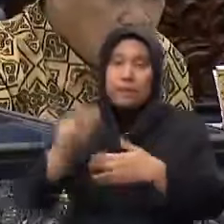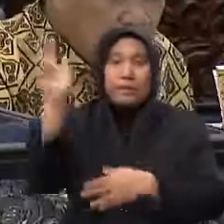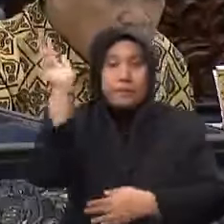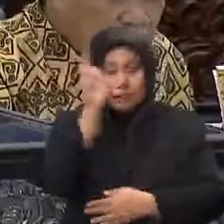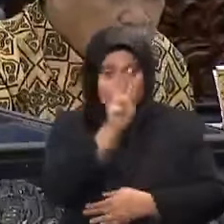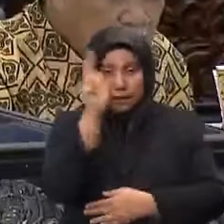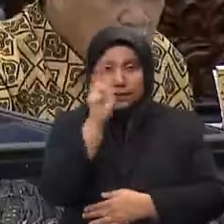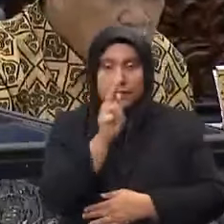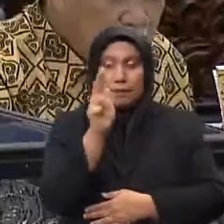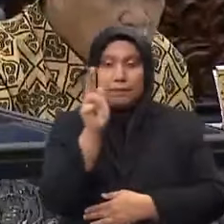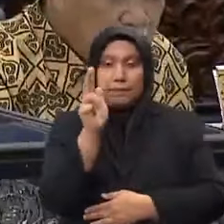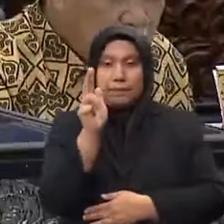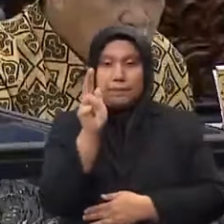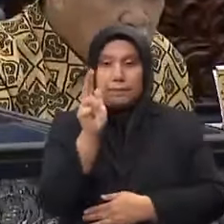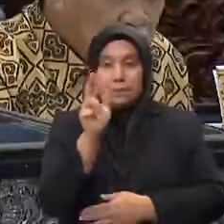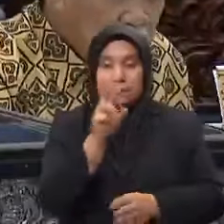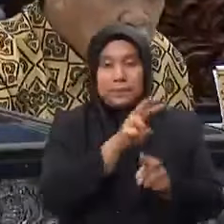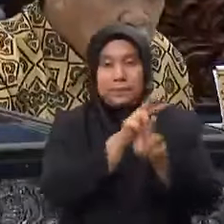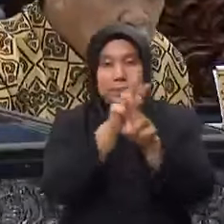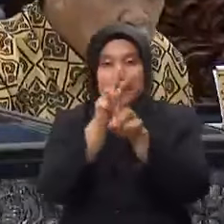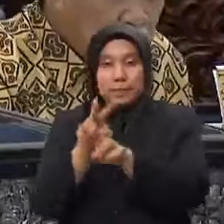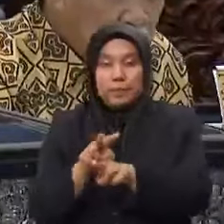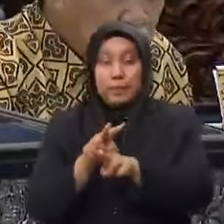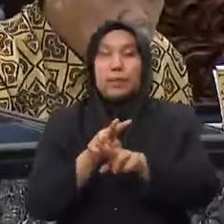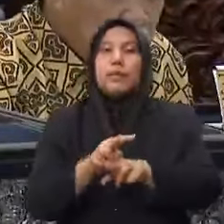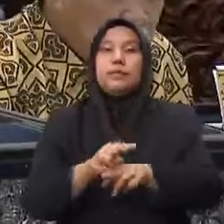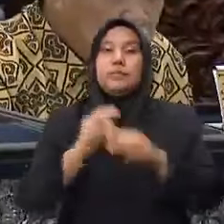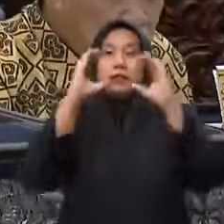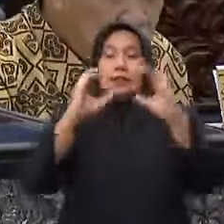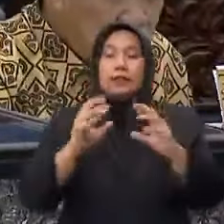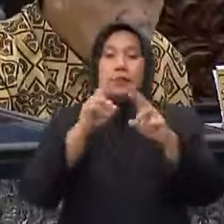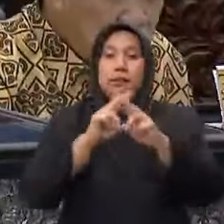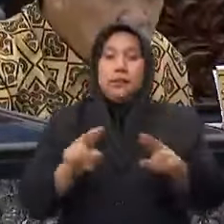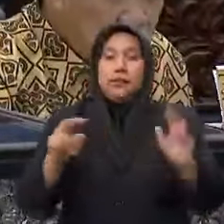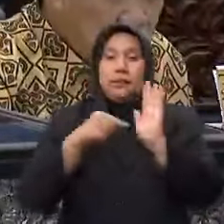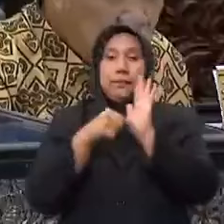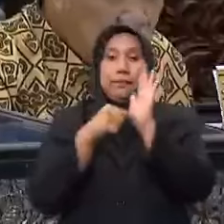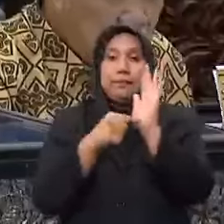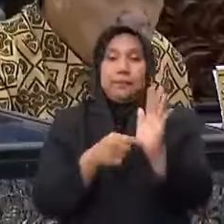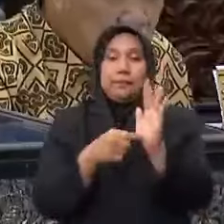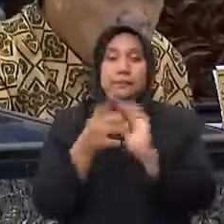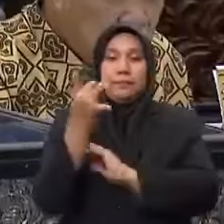yang dipantau secara rasmi menunjukkan bahawa